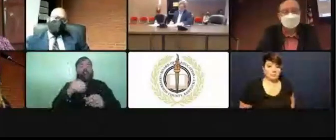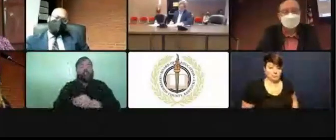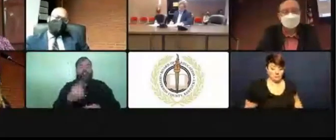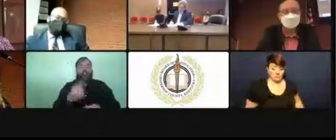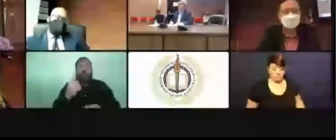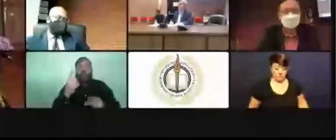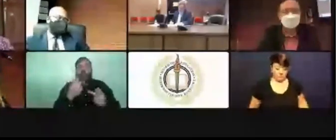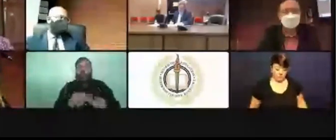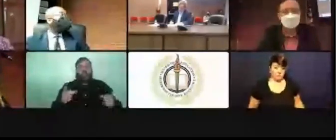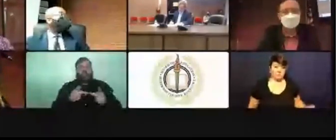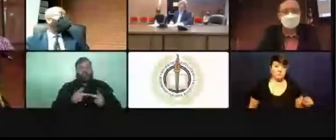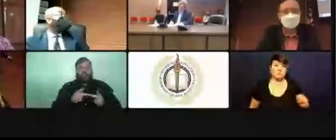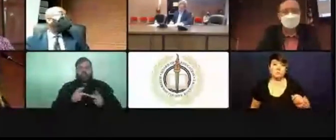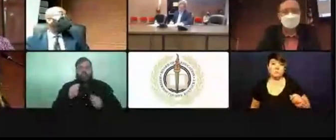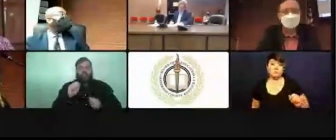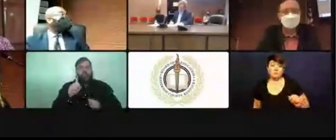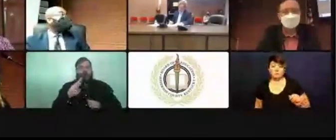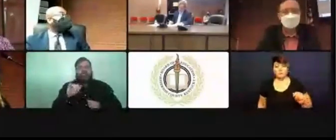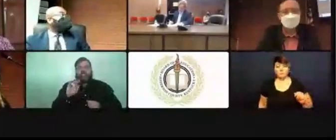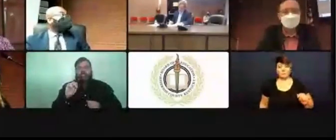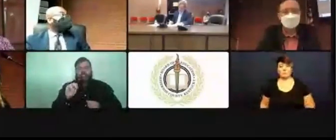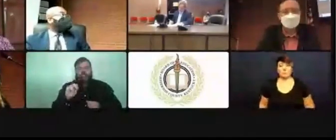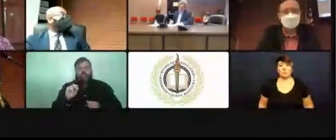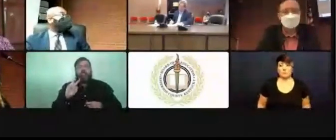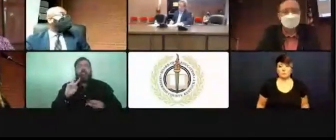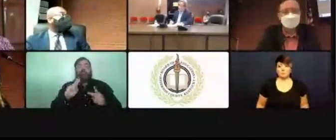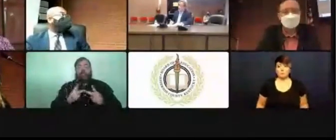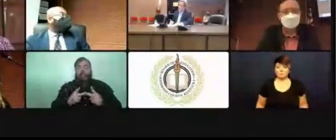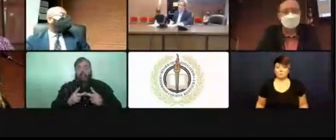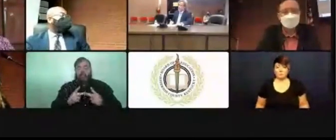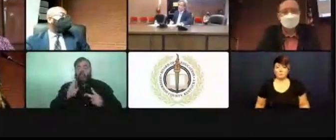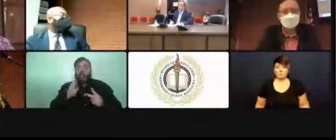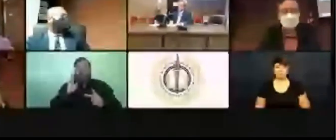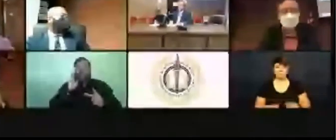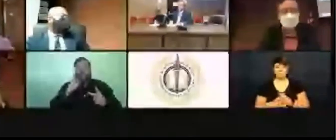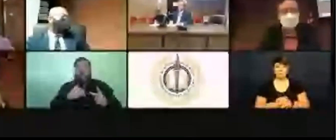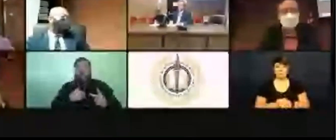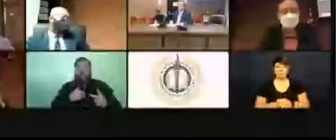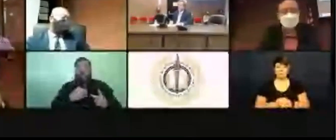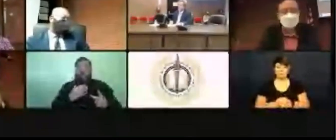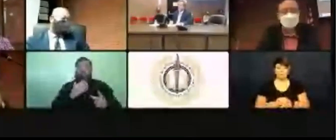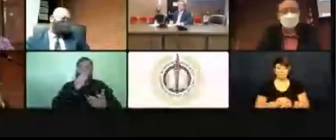atakuwa pamoja na tutafanya